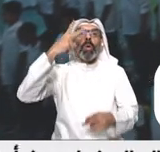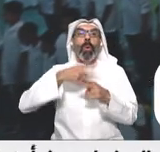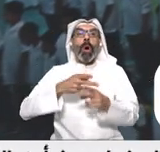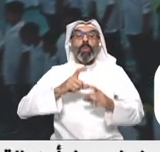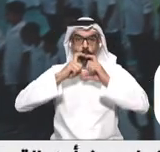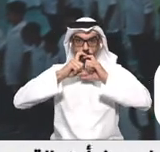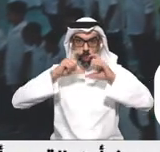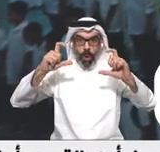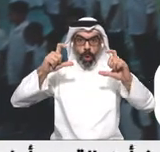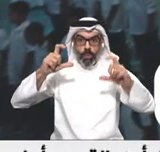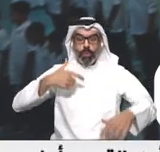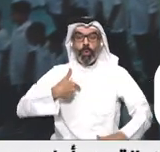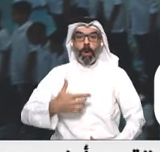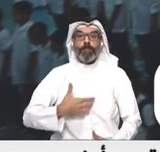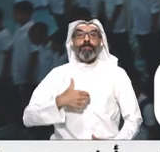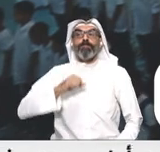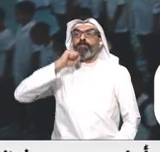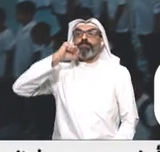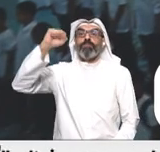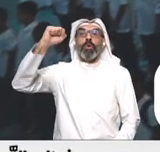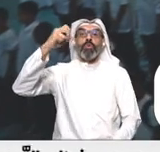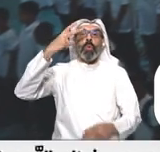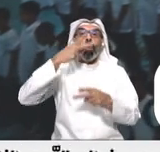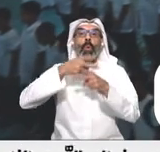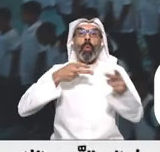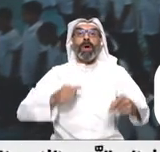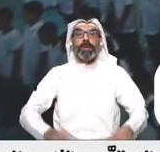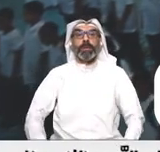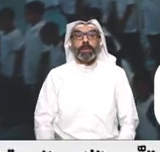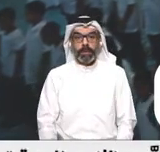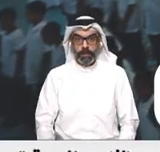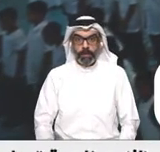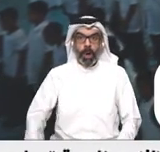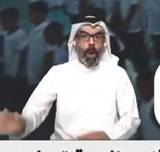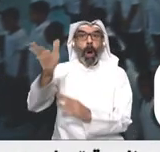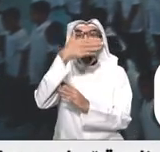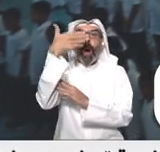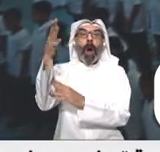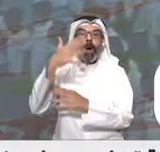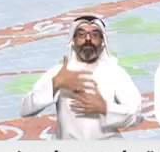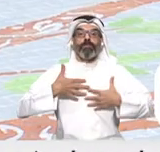بروح وطنية شعارها الفخر والاعتزاز لعلم الوطن.